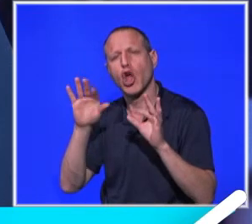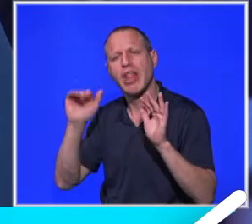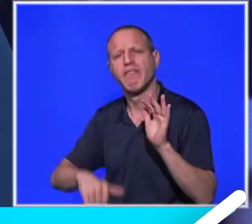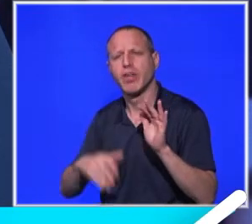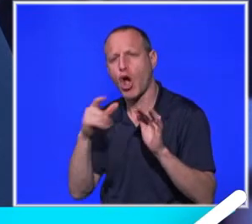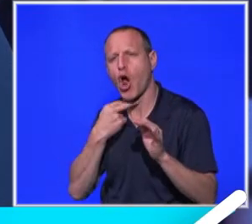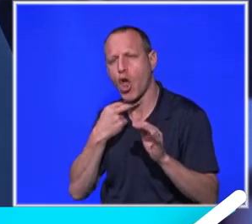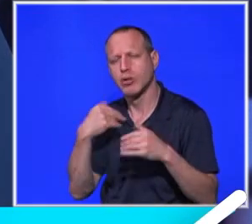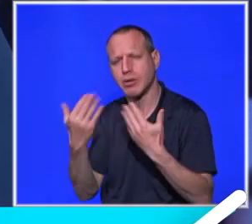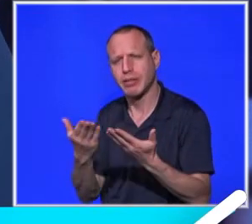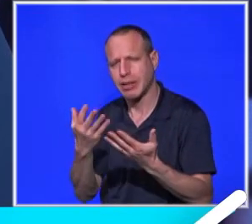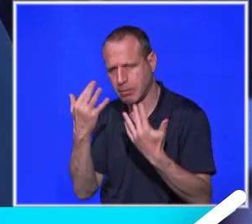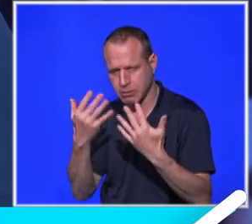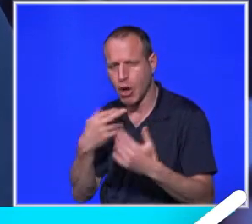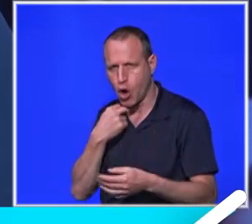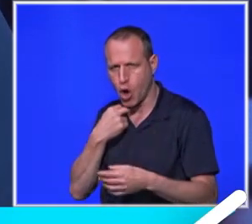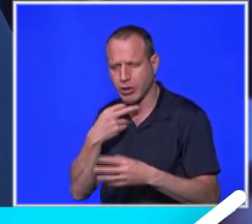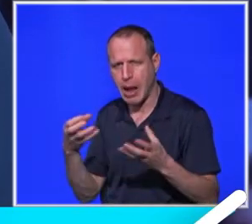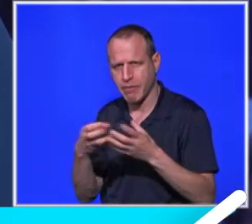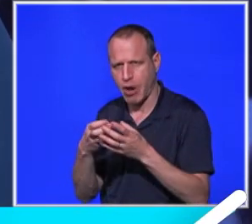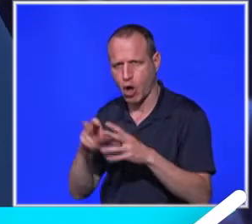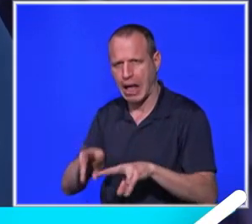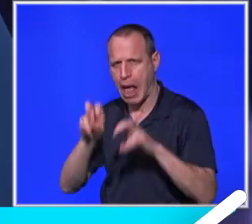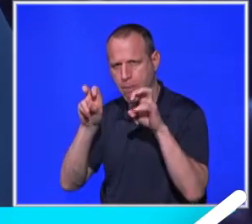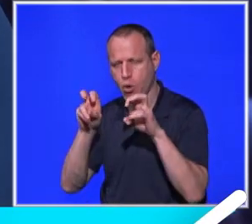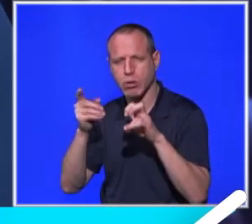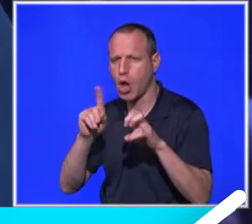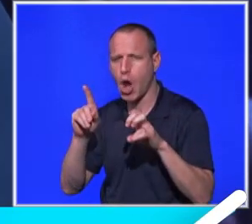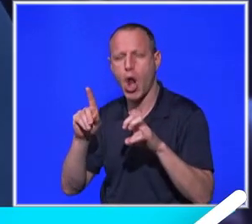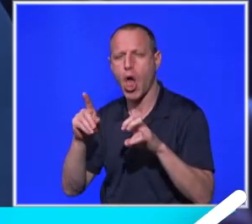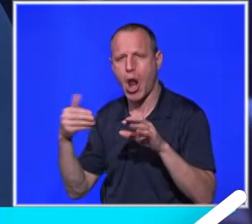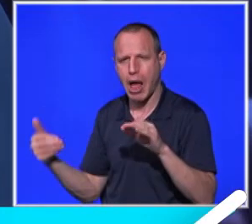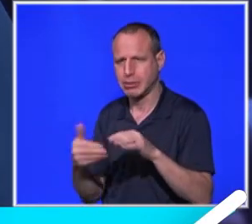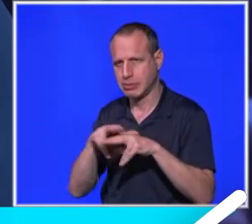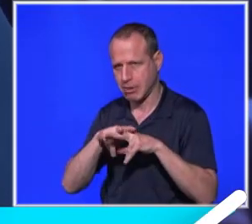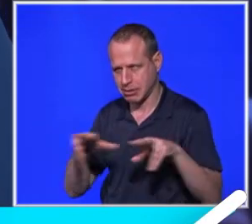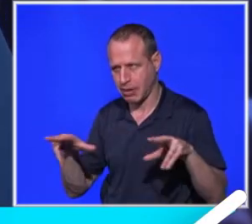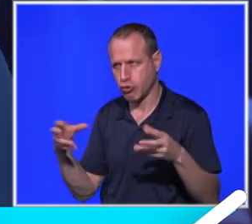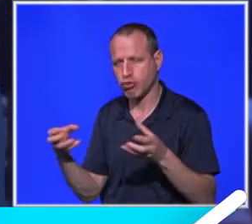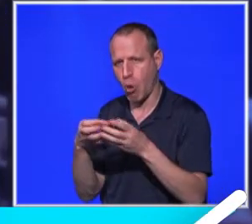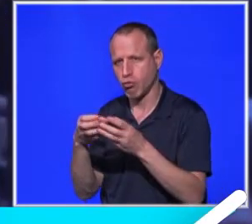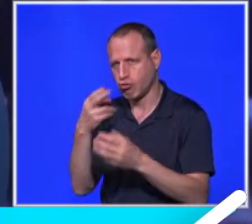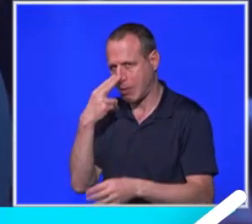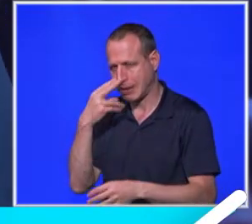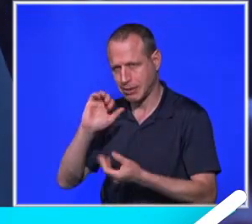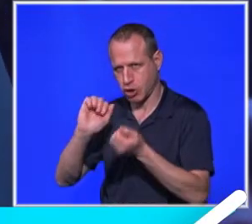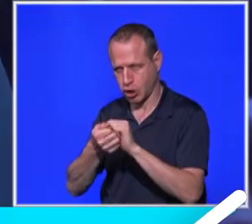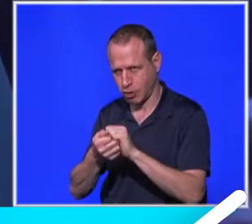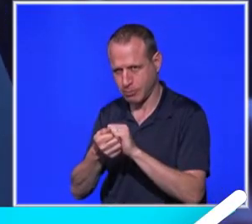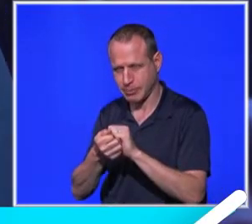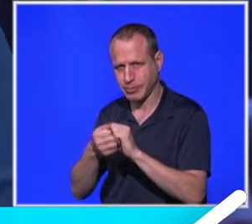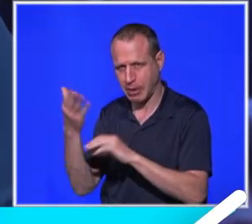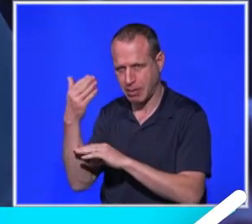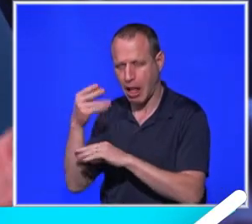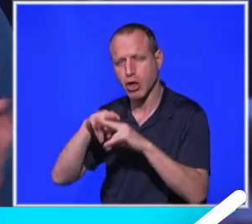את המספר קולות האלו למפלגות הקיימות, כדי לא להכניס למצב באמת שהגוש שמנסה לשנות את